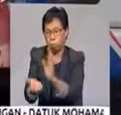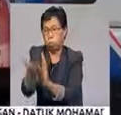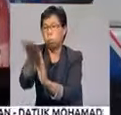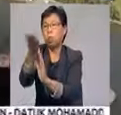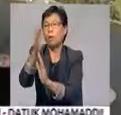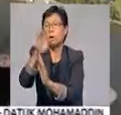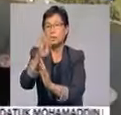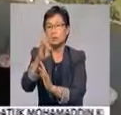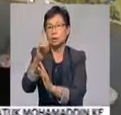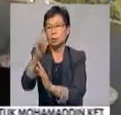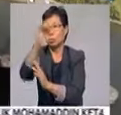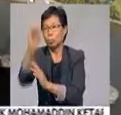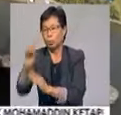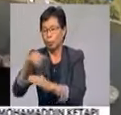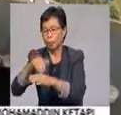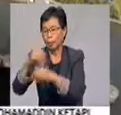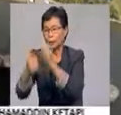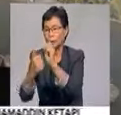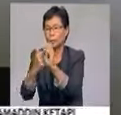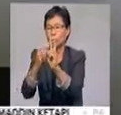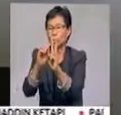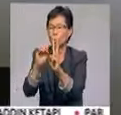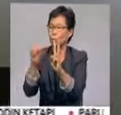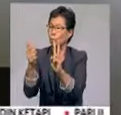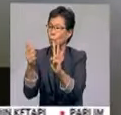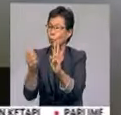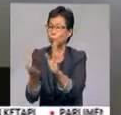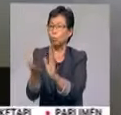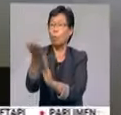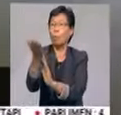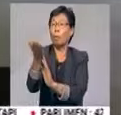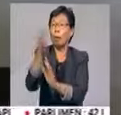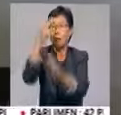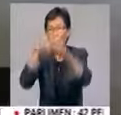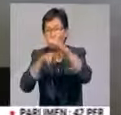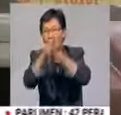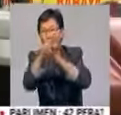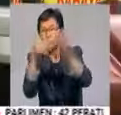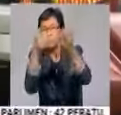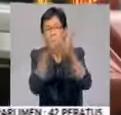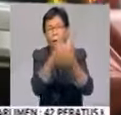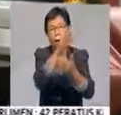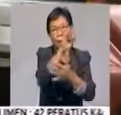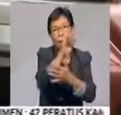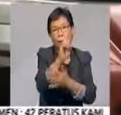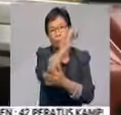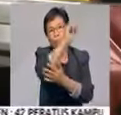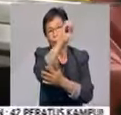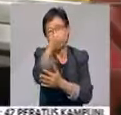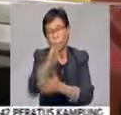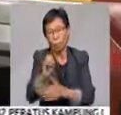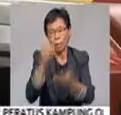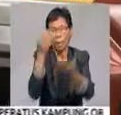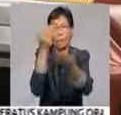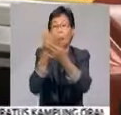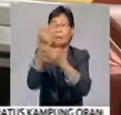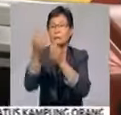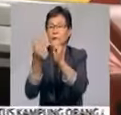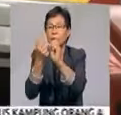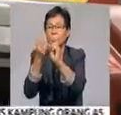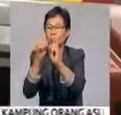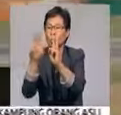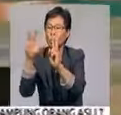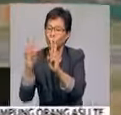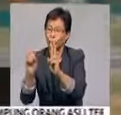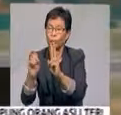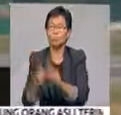kepada 71% pada 2010 dan diunjur mencecah 80% menjelang 2030.